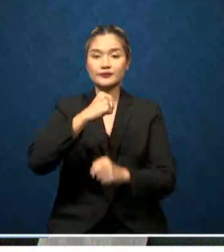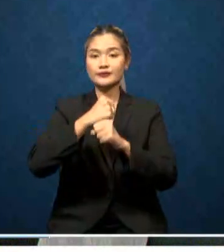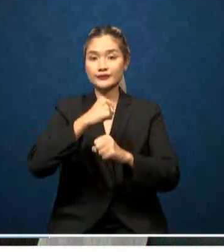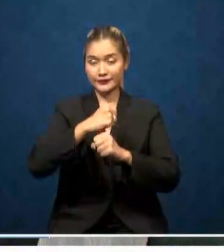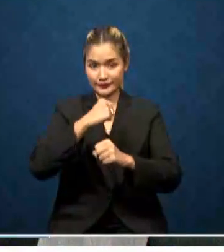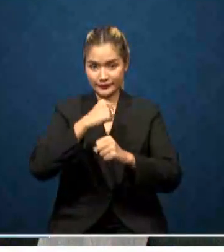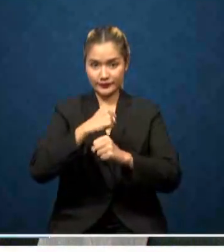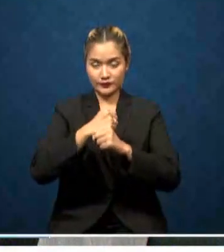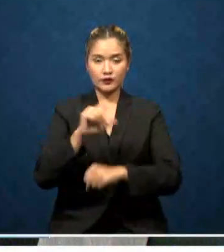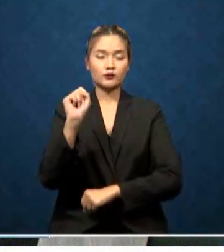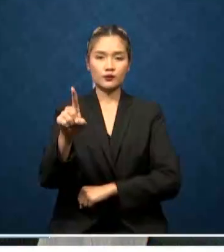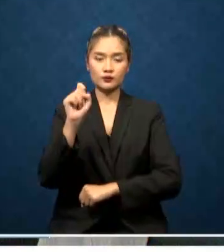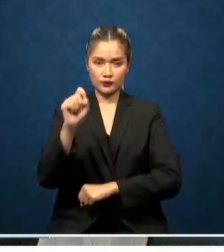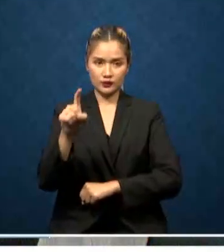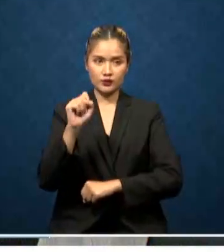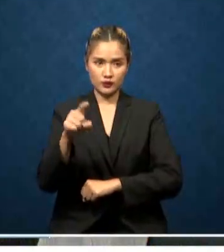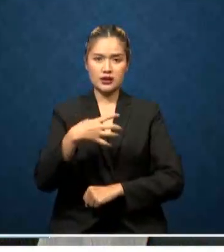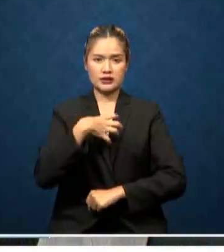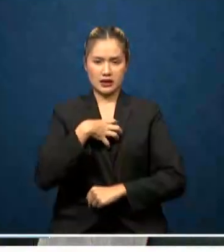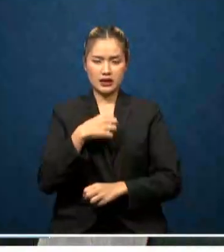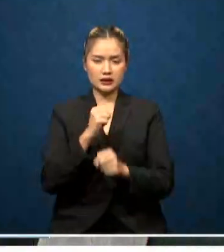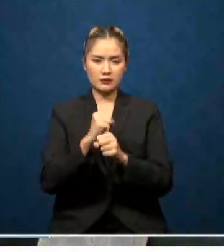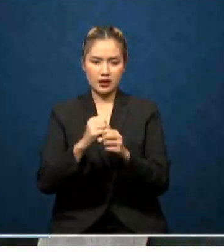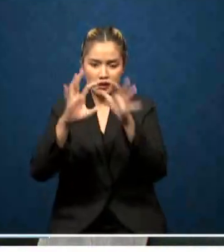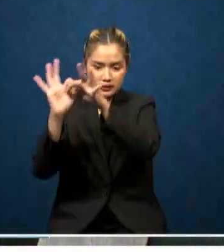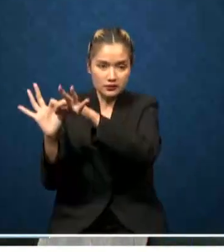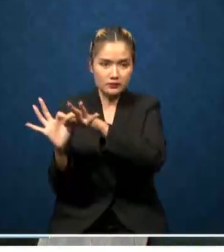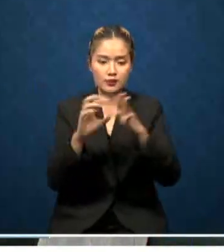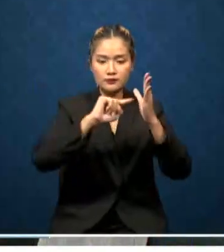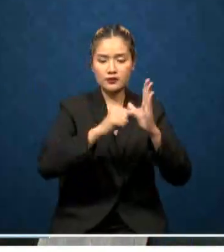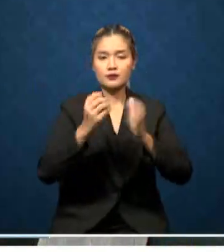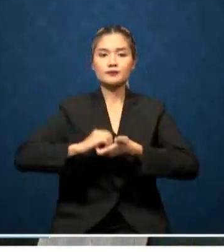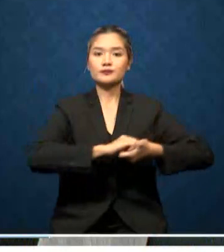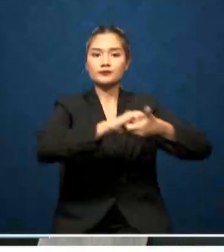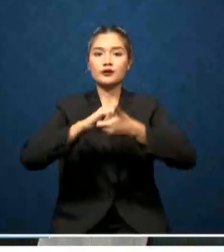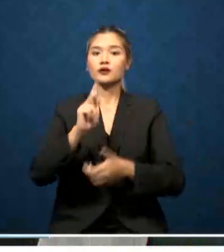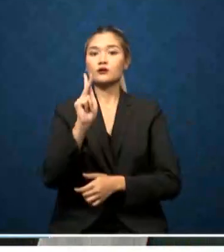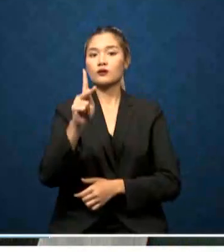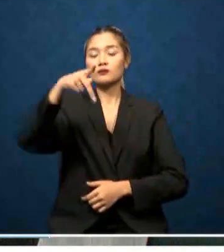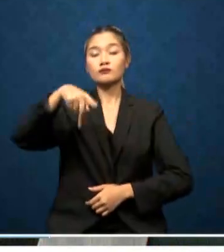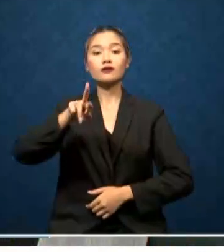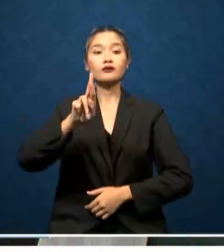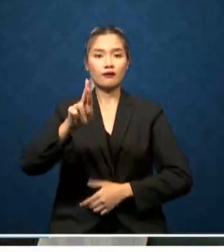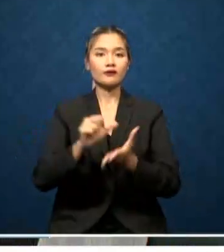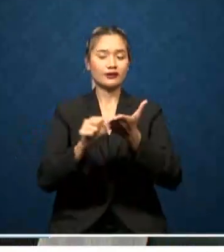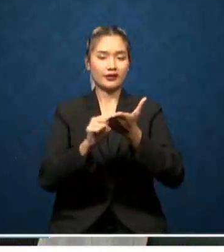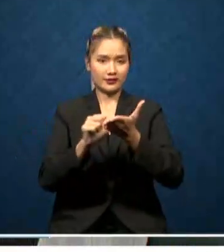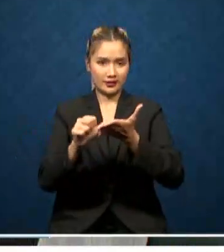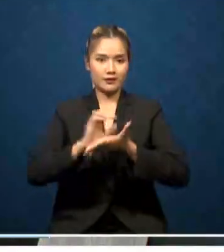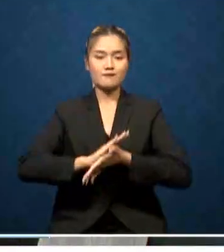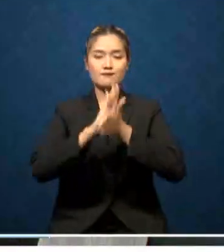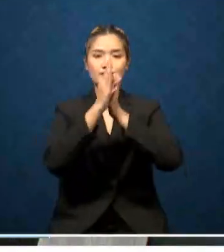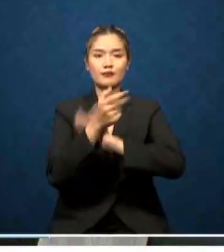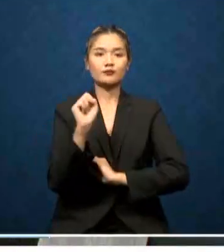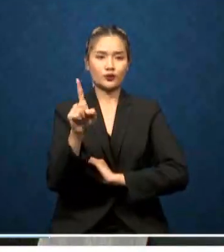จะทำงานควบคู่กับกพล.นะครับในการที่จะแก้ไขปัญหาเหล่านี้นะครับครับก็คง